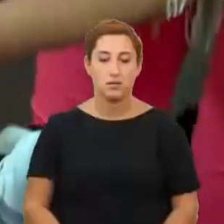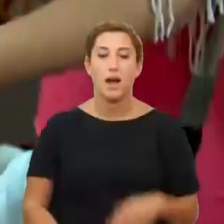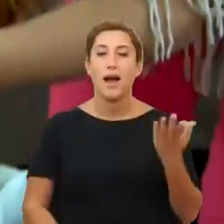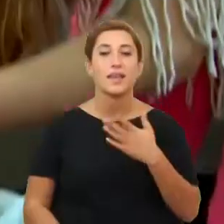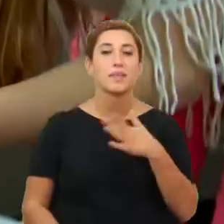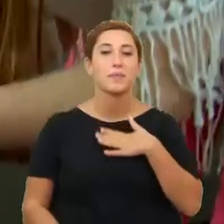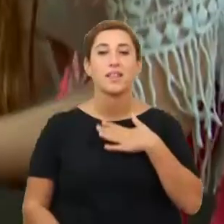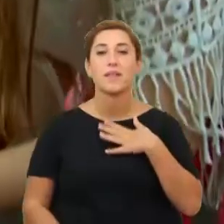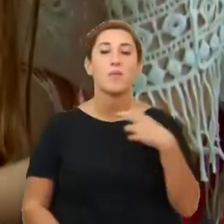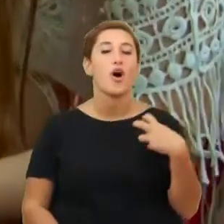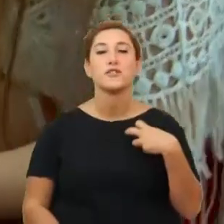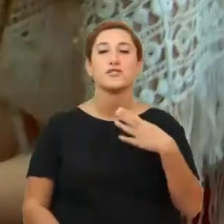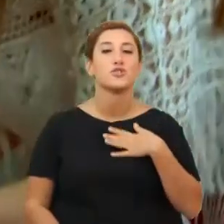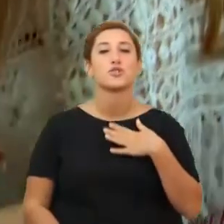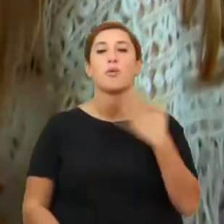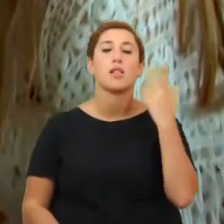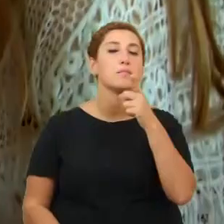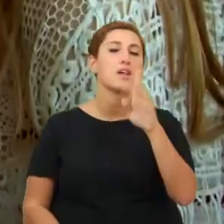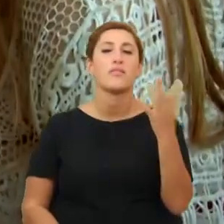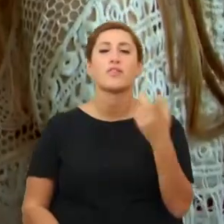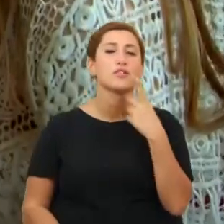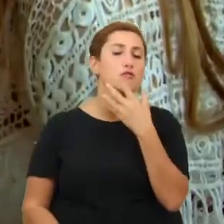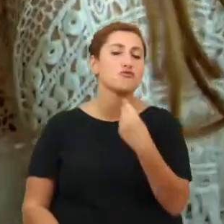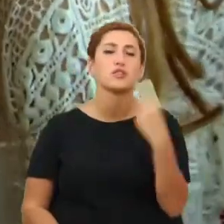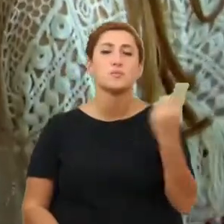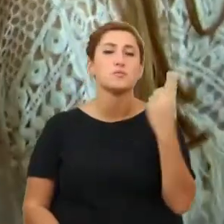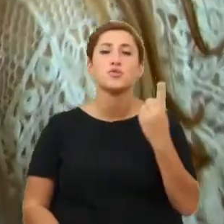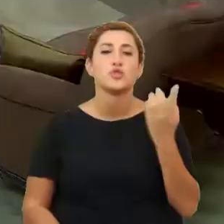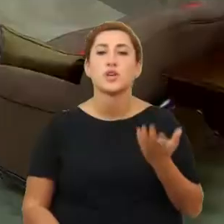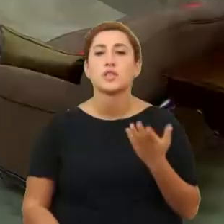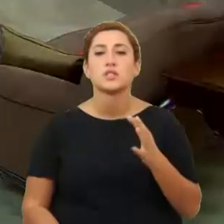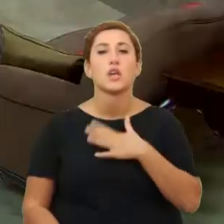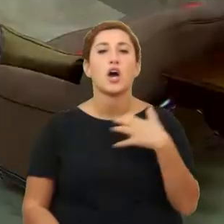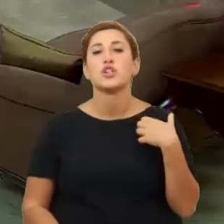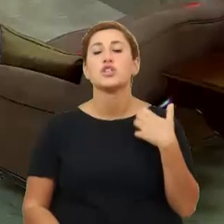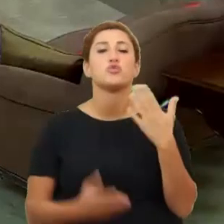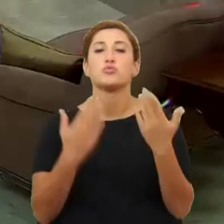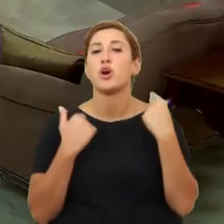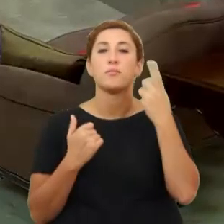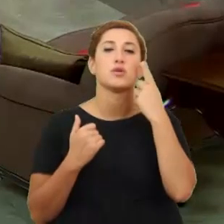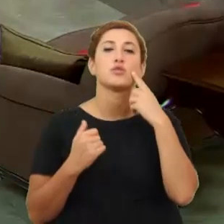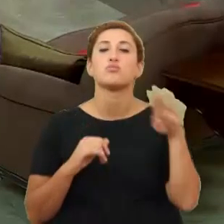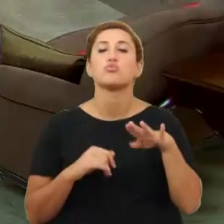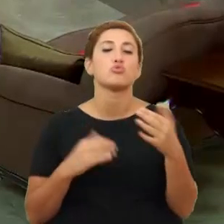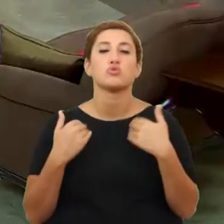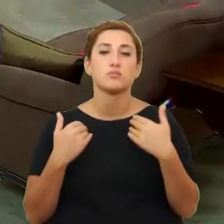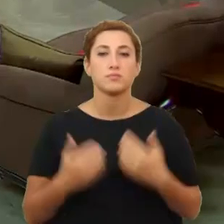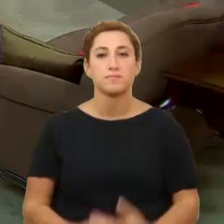Ay benim aşkım, Allah'ım sen ne kadar güzel bir şeysin. Anneciğim gel bakalım kuzum